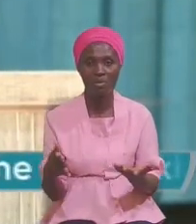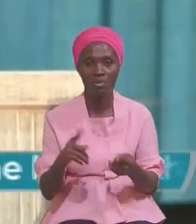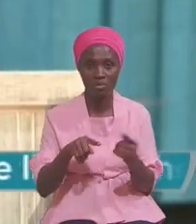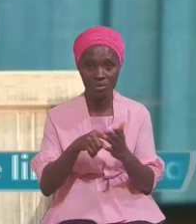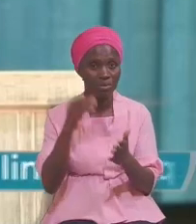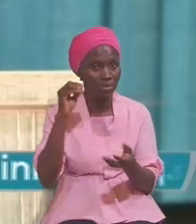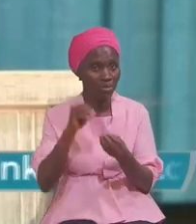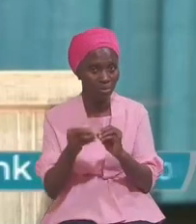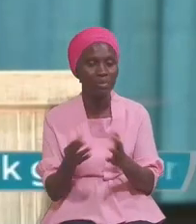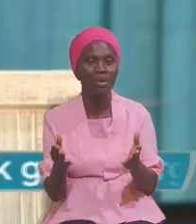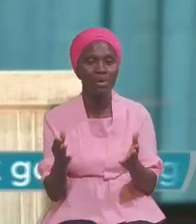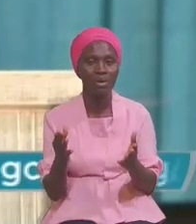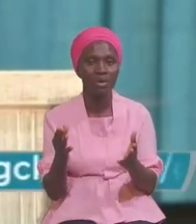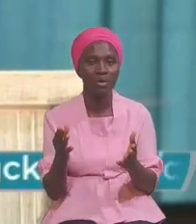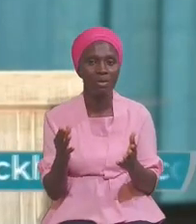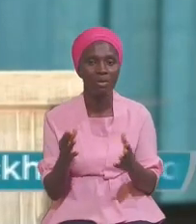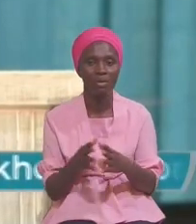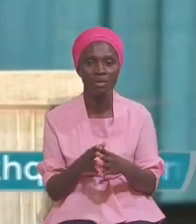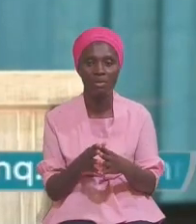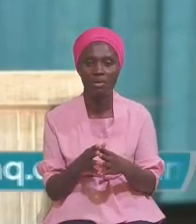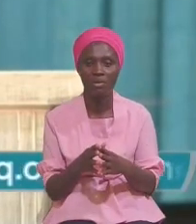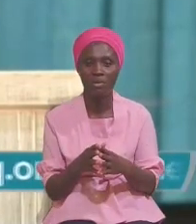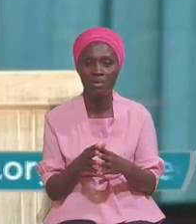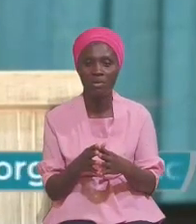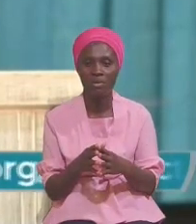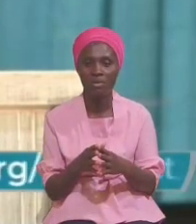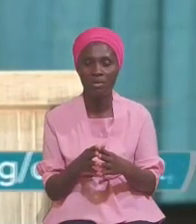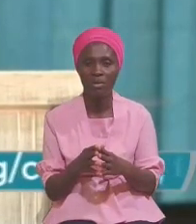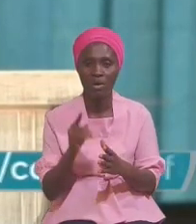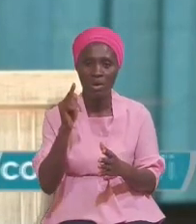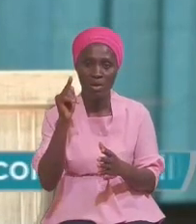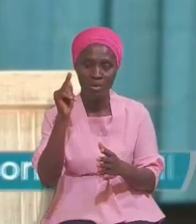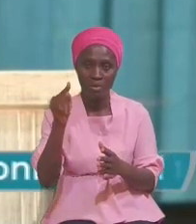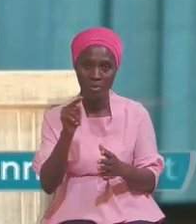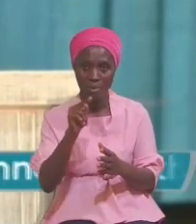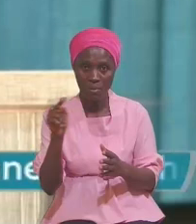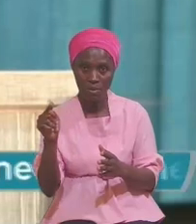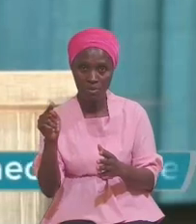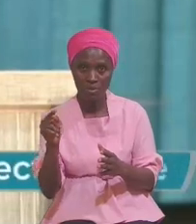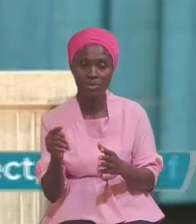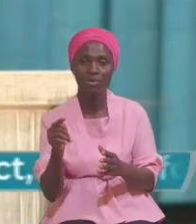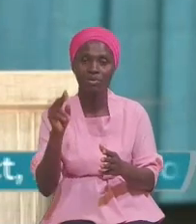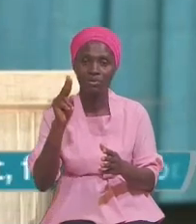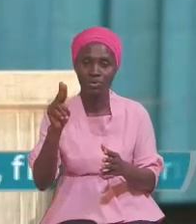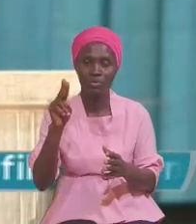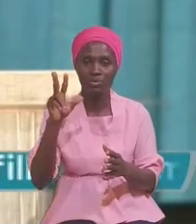Envoyez-nous votre nom et votre adresse à ce numéro, qui est plus de 234